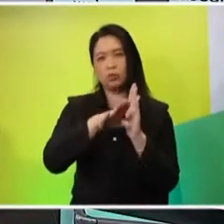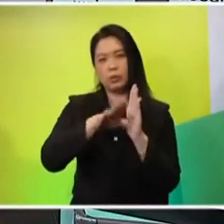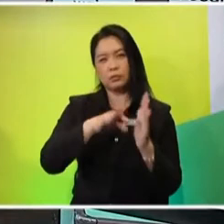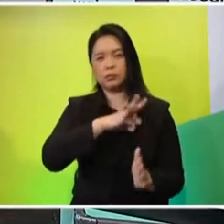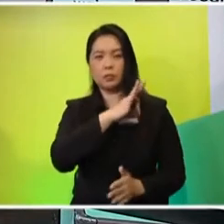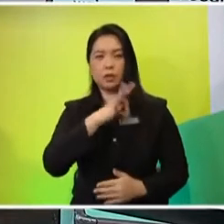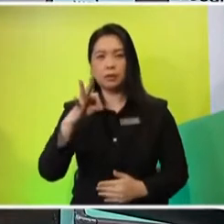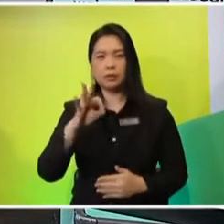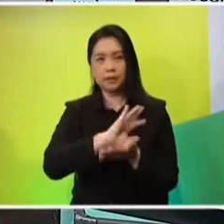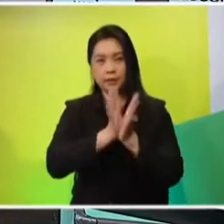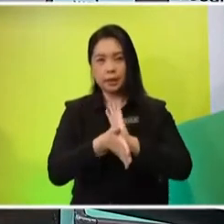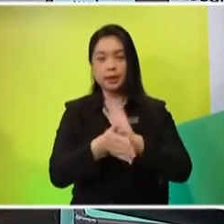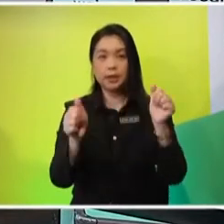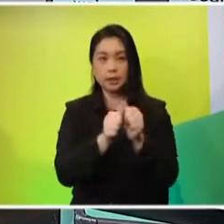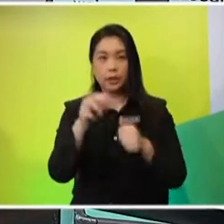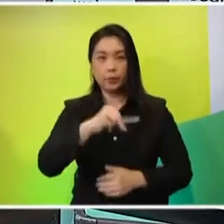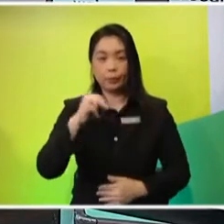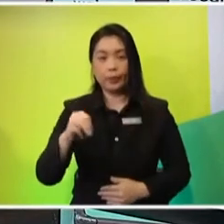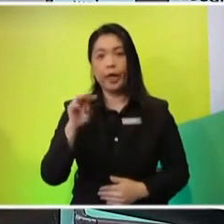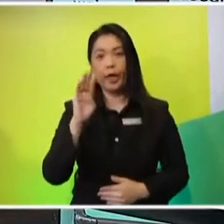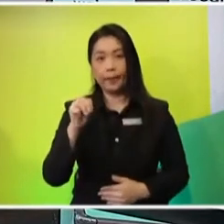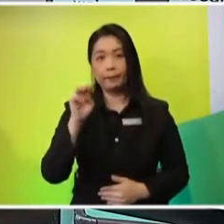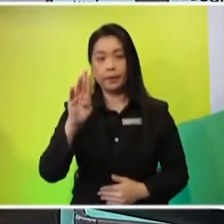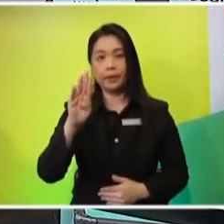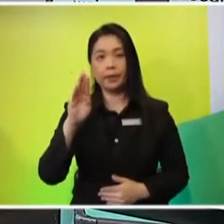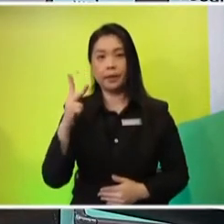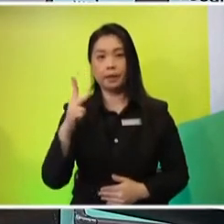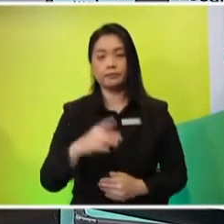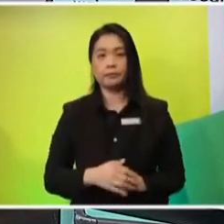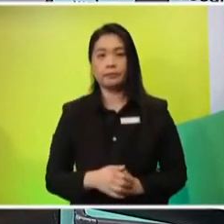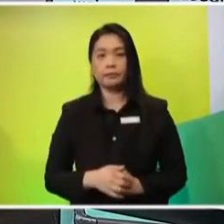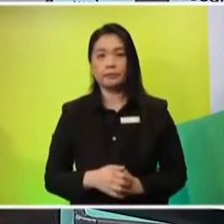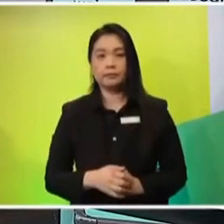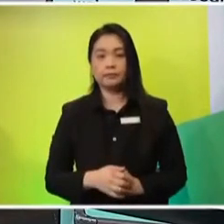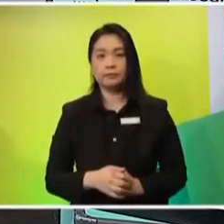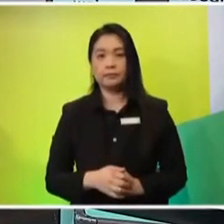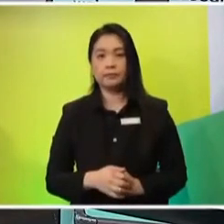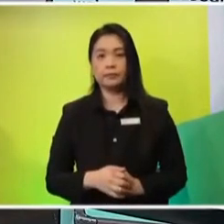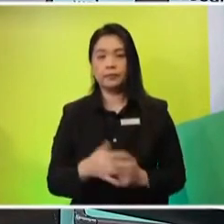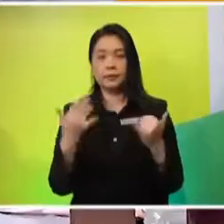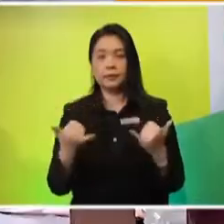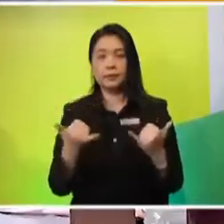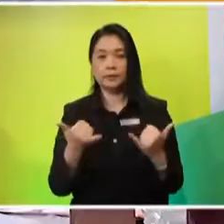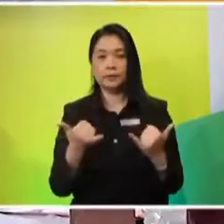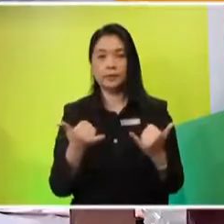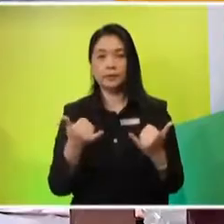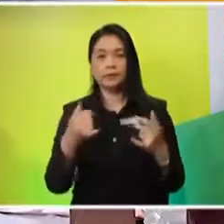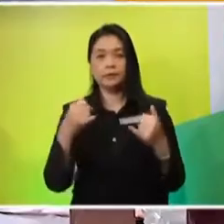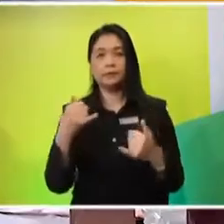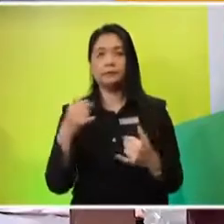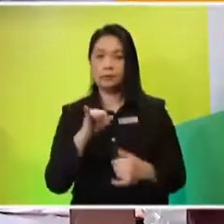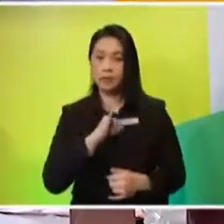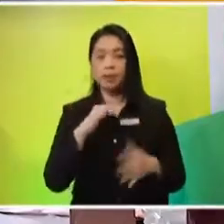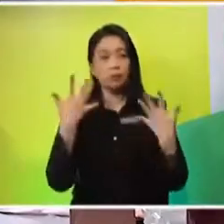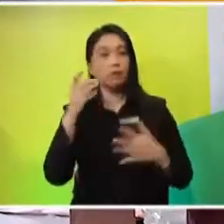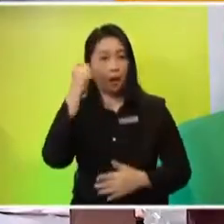itulah dengan murid-murid MBK. Okey, baik. Saya dah faham dah, cikgu. Okey, cikgu. Sekarang, cikgu, sebabkan saya dah faham, cikgu